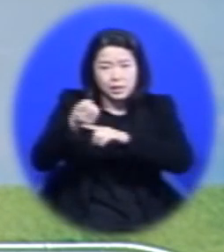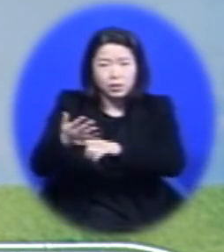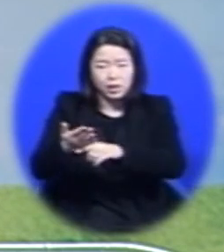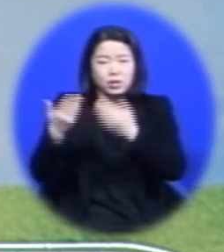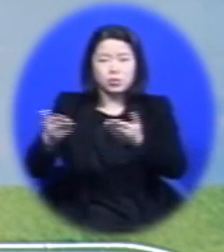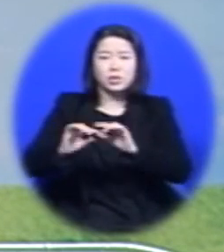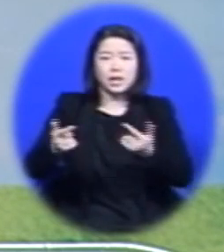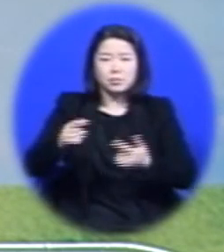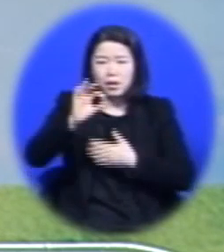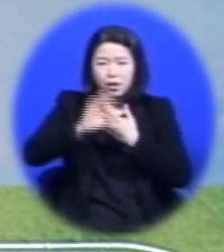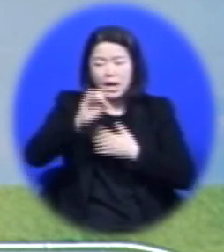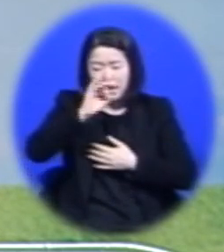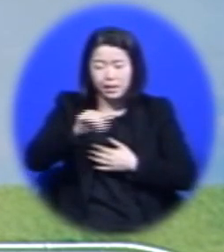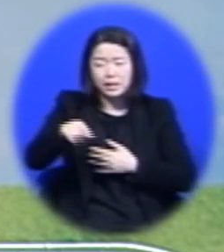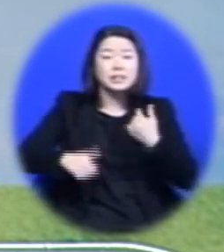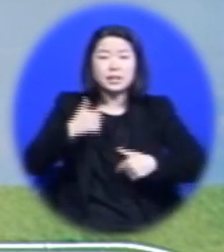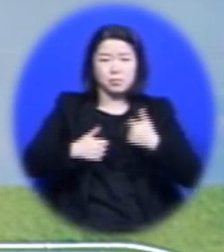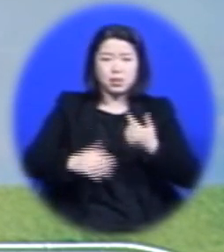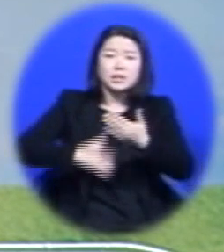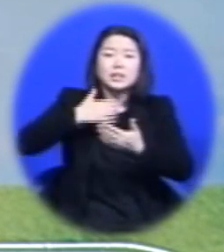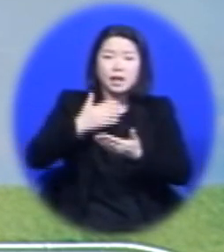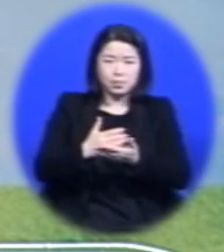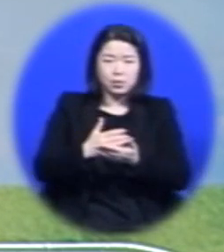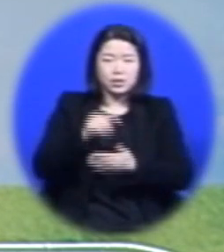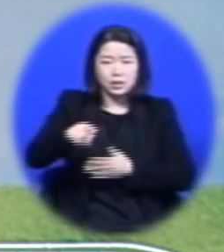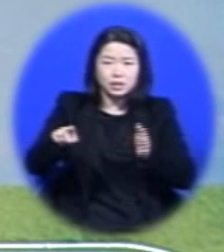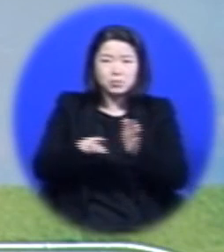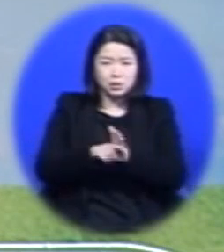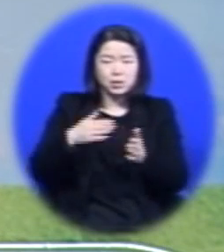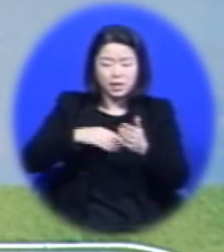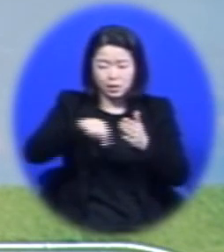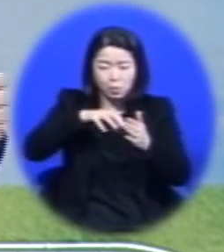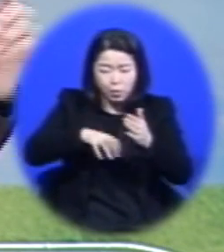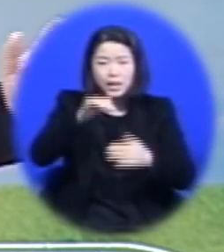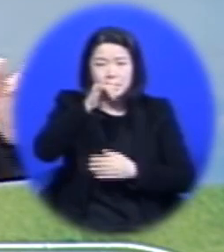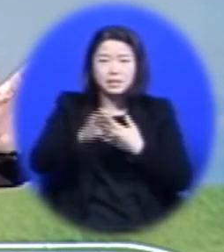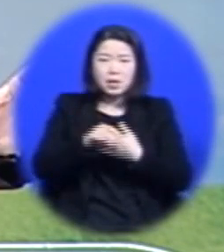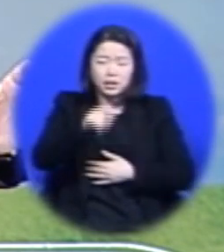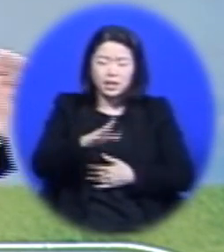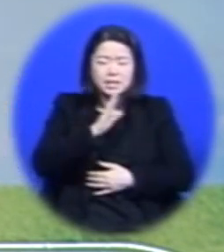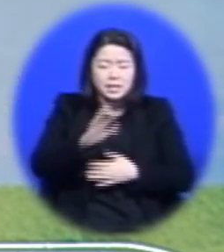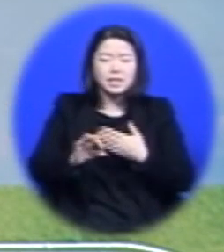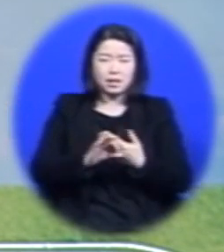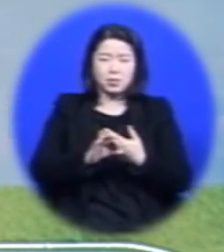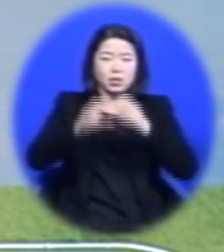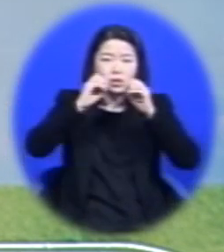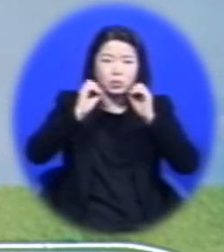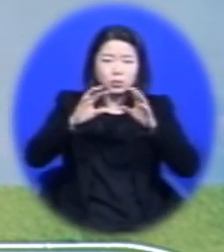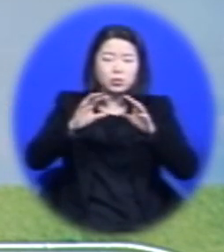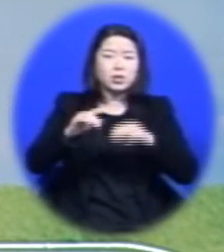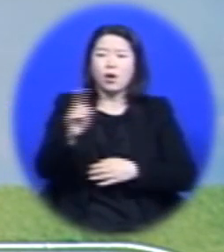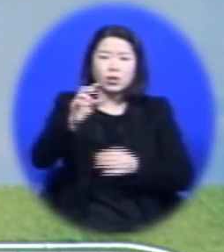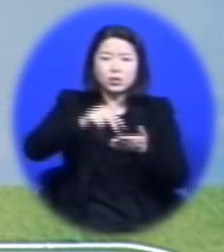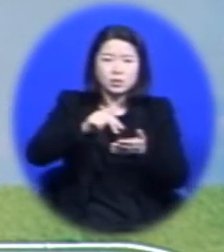않으면 안되는 그 기쁨 그 감동 그 믿음이 내 속에 있기만 하면 그게 진짜라면 점도는 그냥 어떤